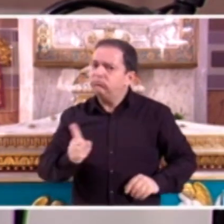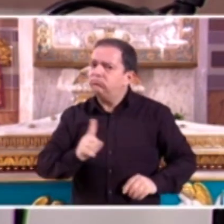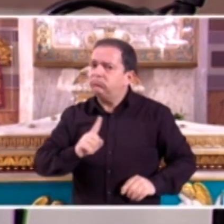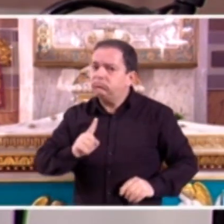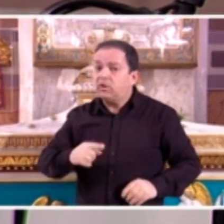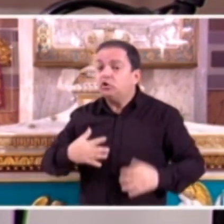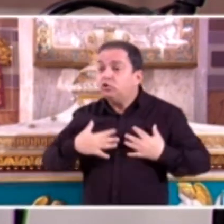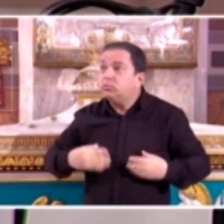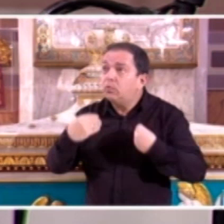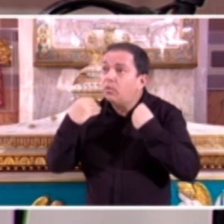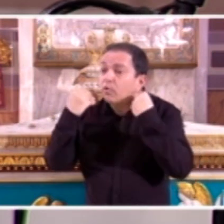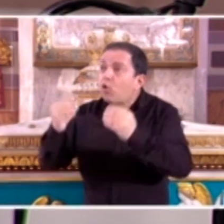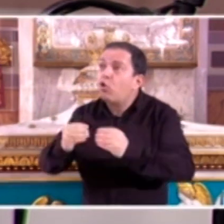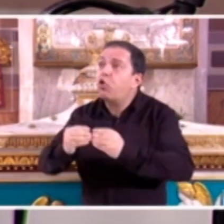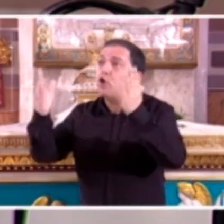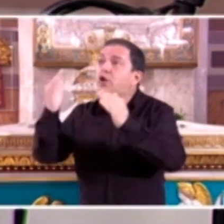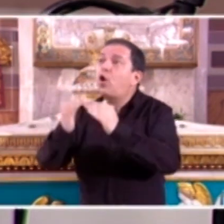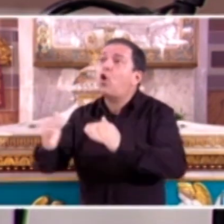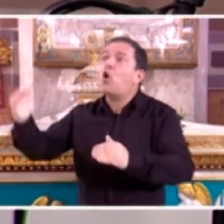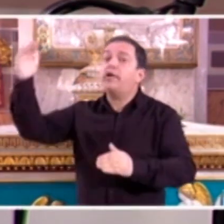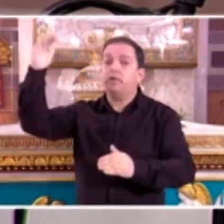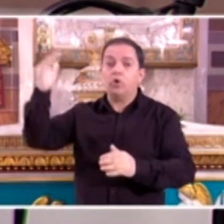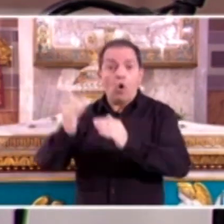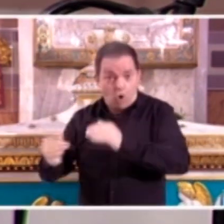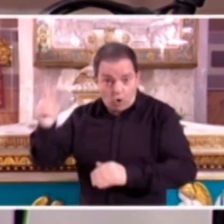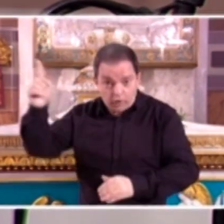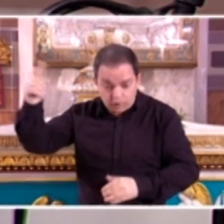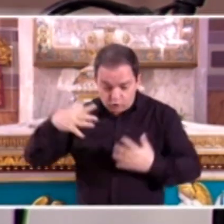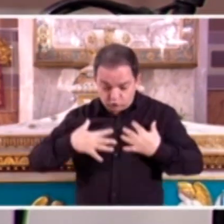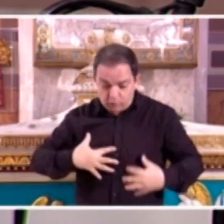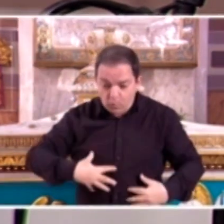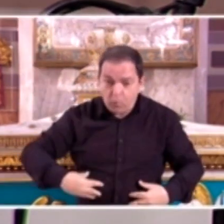Κύριο και ο Κύριος το